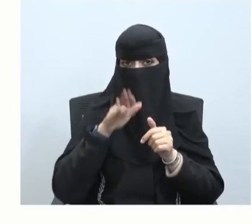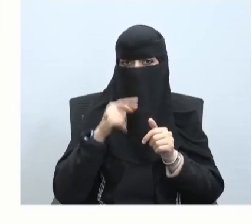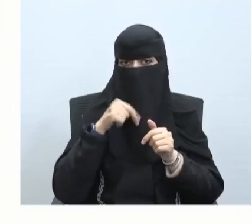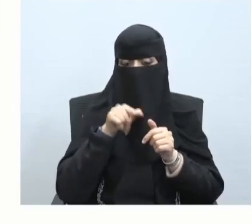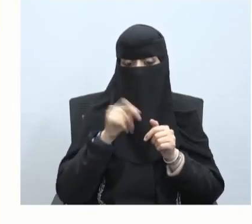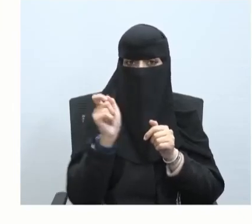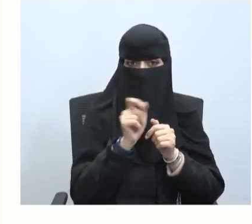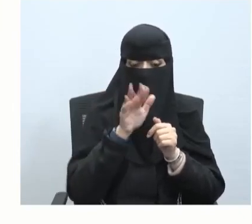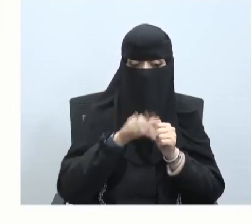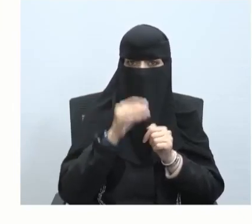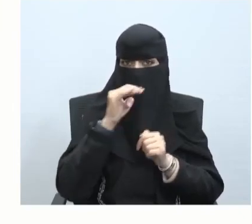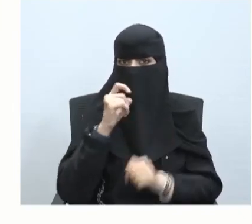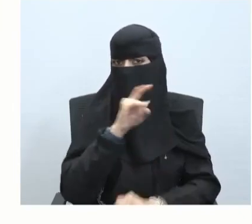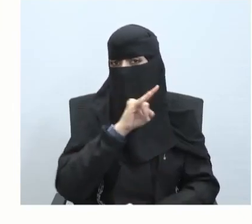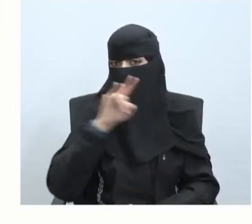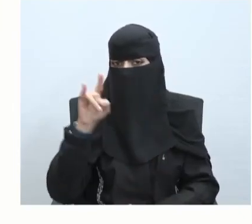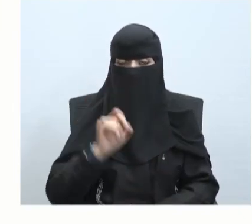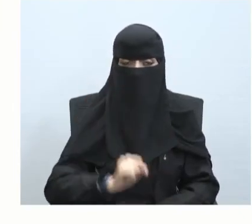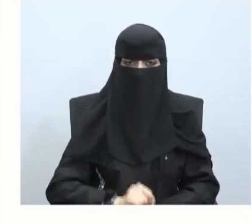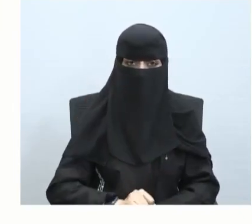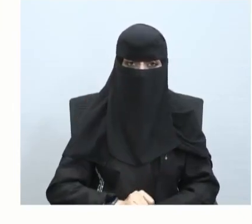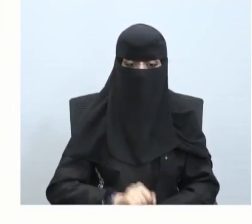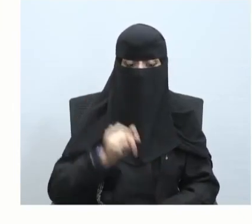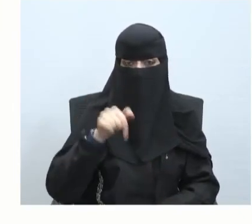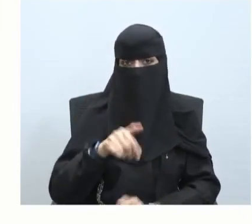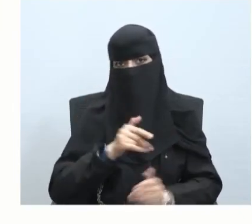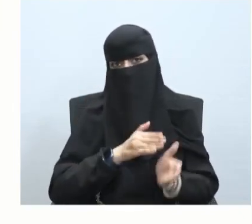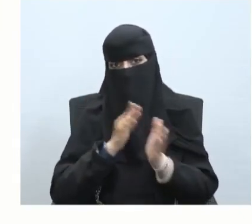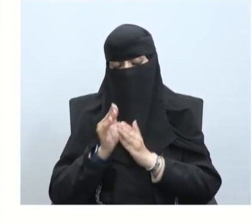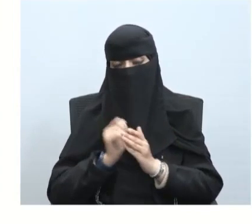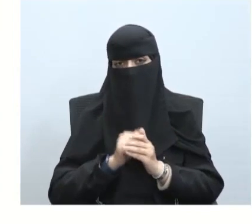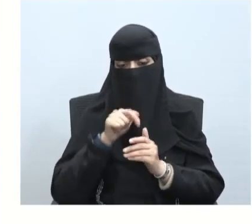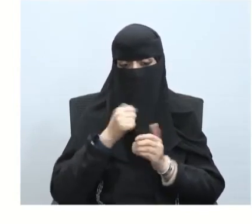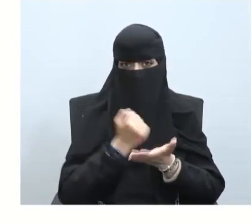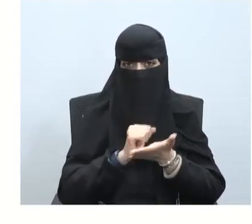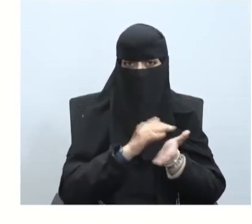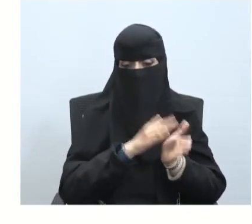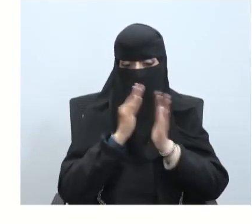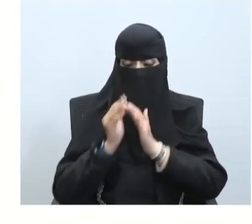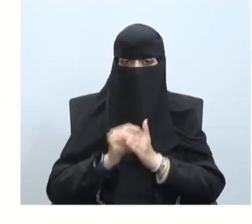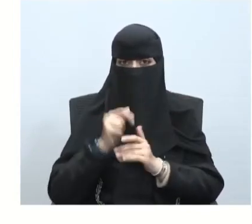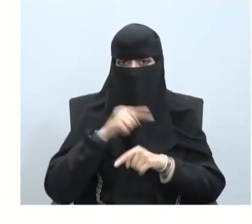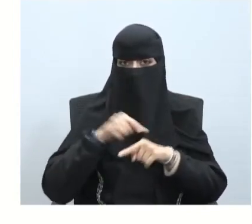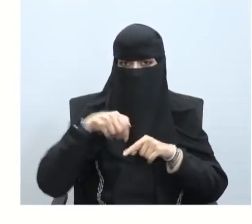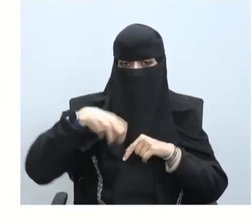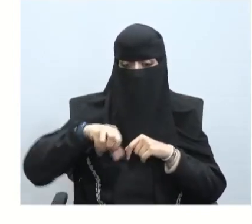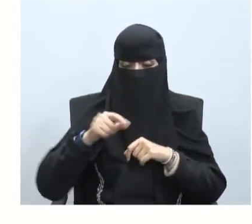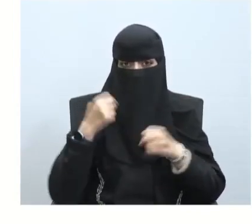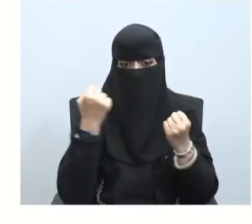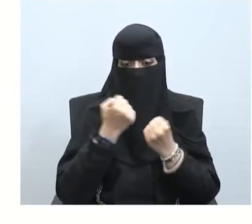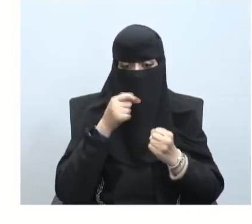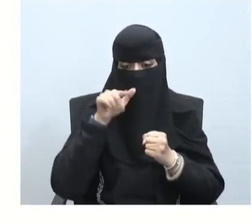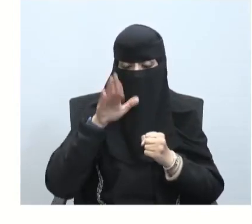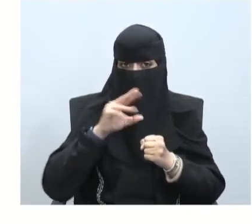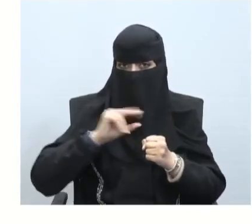فنكتب الاجابه لا الان ابنائي بناتي نمسح وننتقل واياكم الى فقره اتدرب